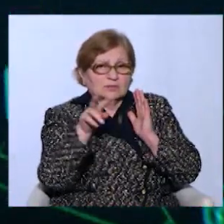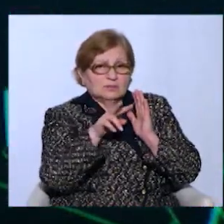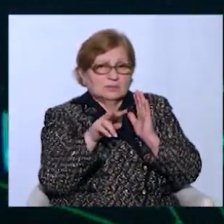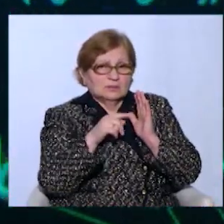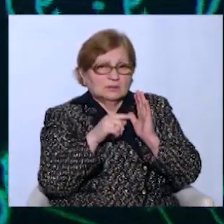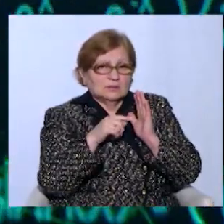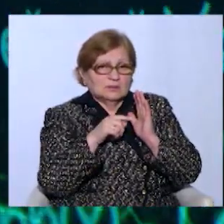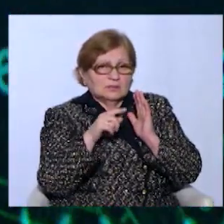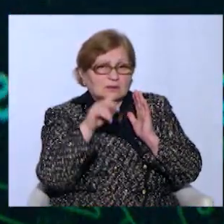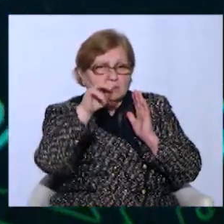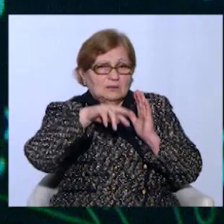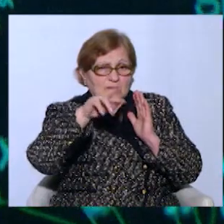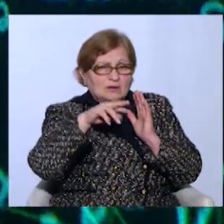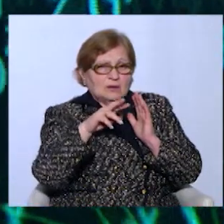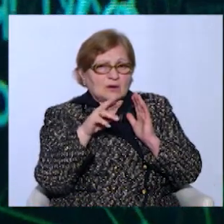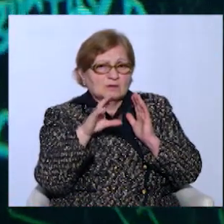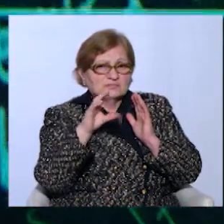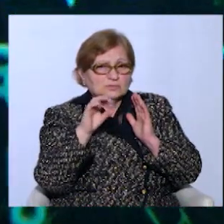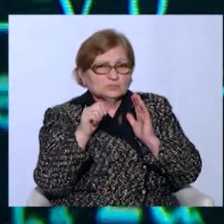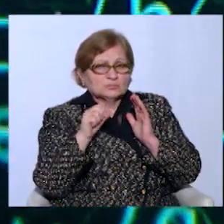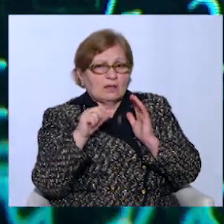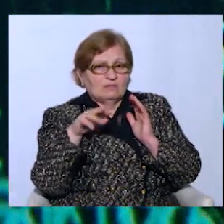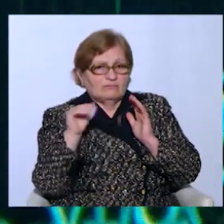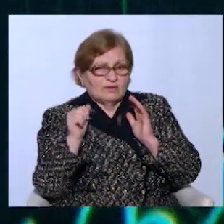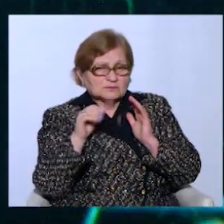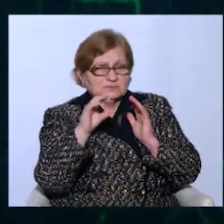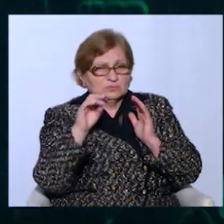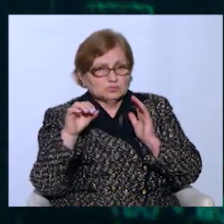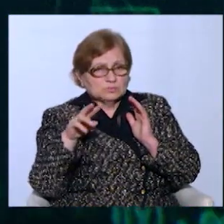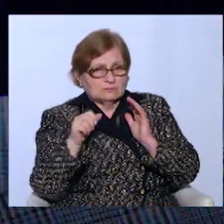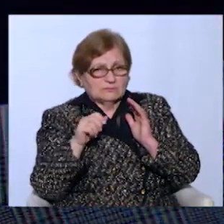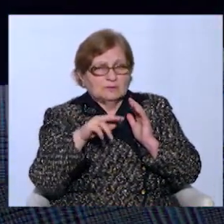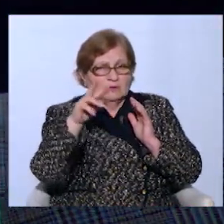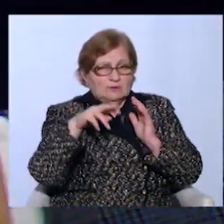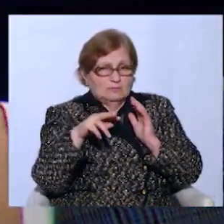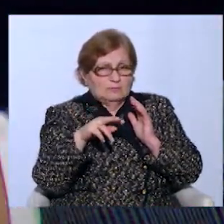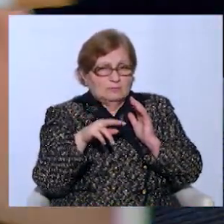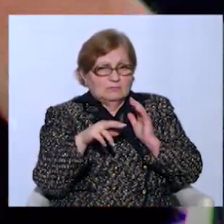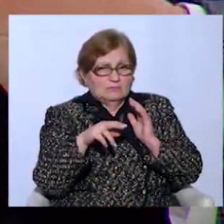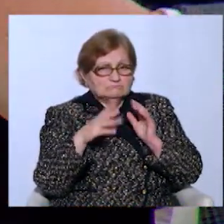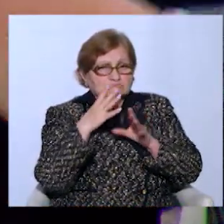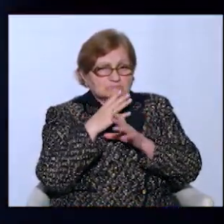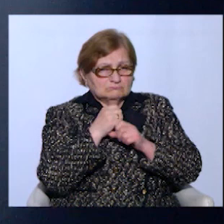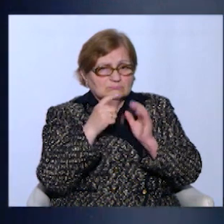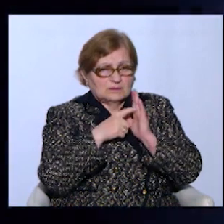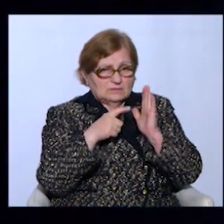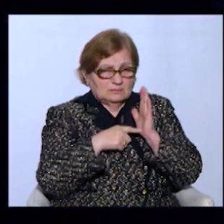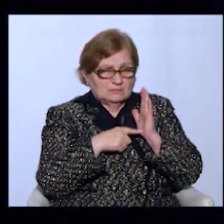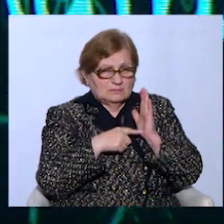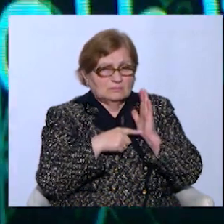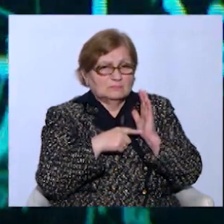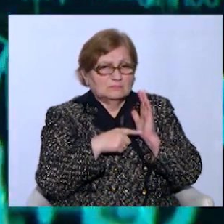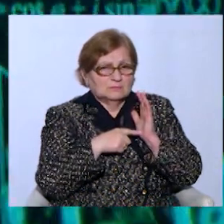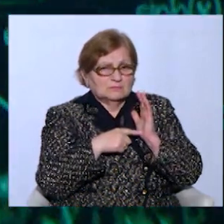გავყოფთ sinus alpha შეიკვეცება. ნუ მოდით კარგად დავწეროთ, ესე იგი x-ი sinus alpha ზე. ჩვენ რომ გავყოთ y